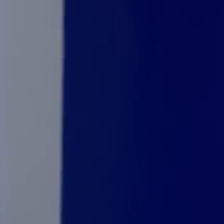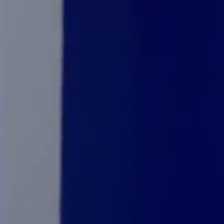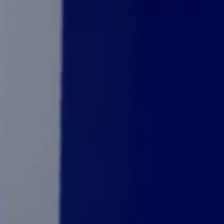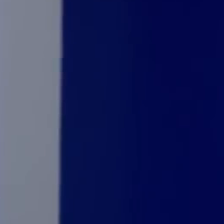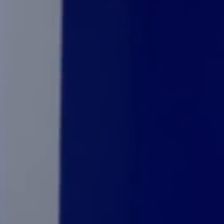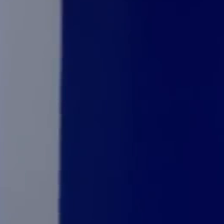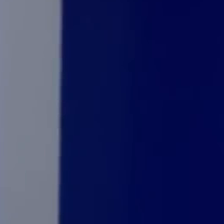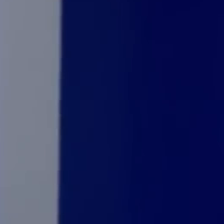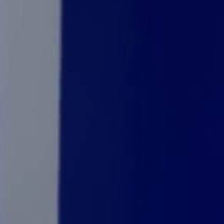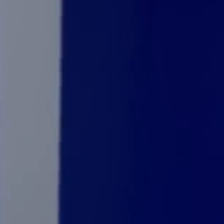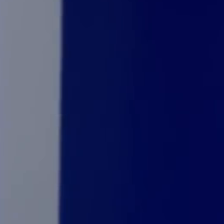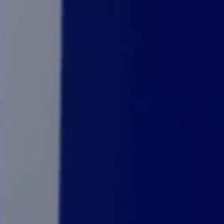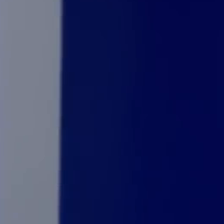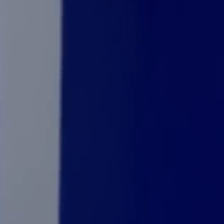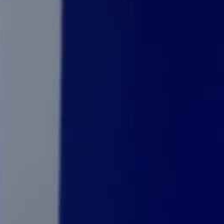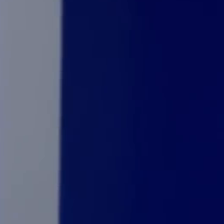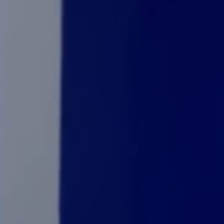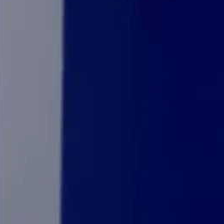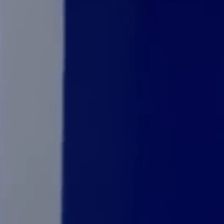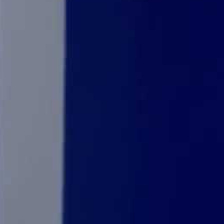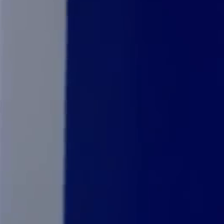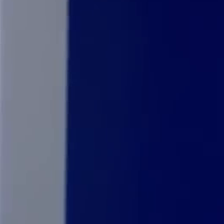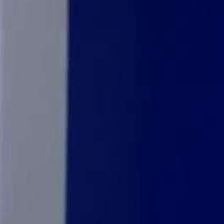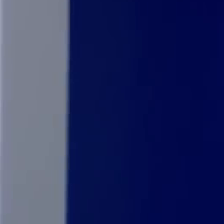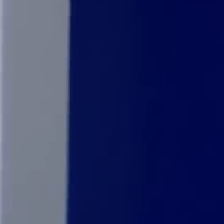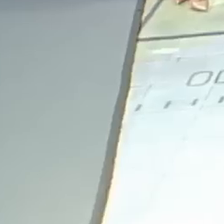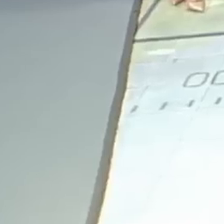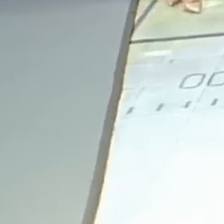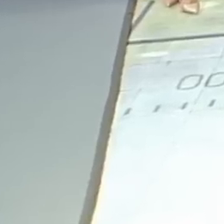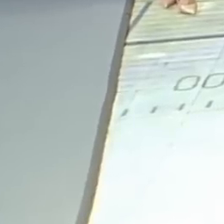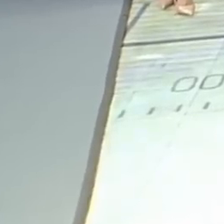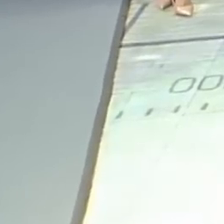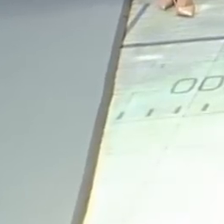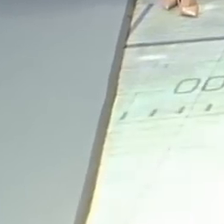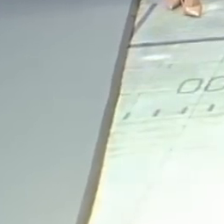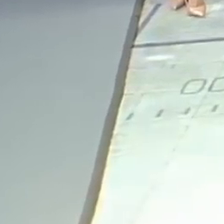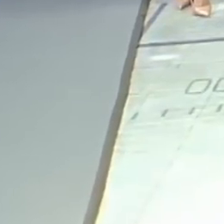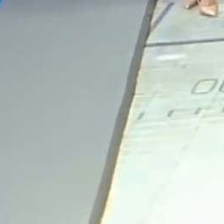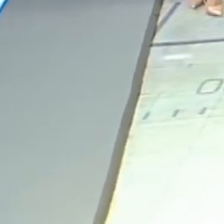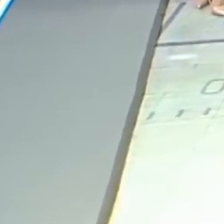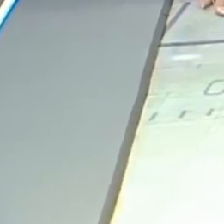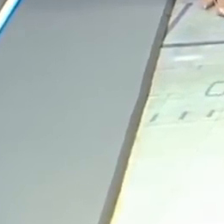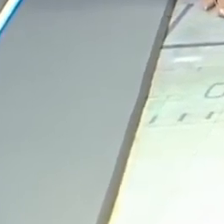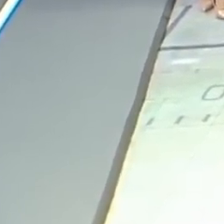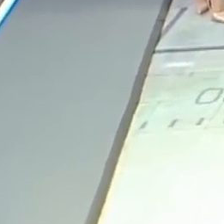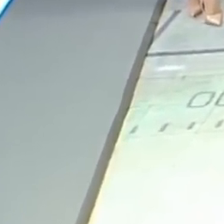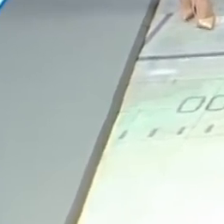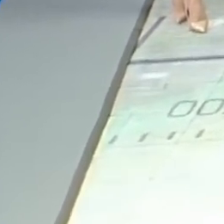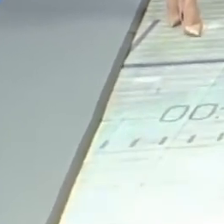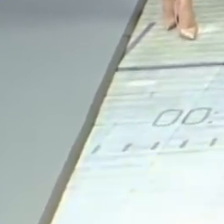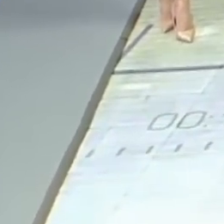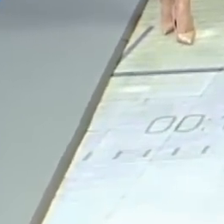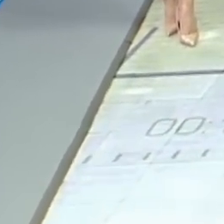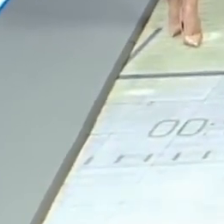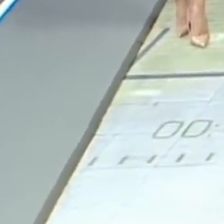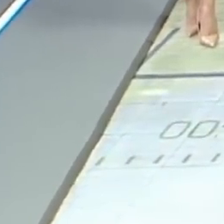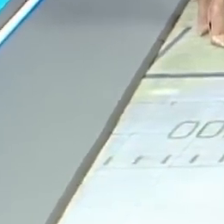si Pia Arcangel. Hanggang sa Lunes para sa Pilipino. Sama-sama tayong magiging saksi!